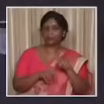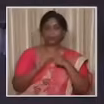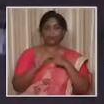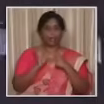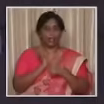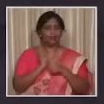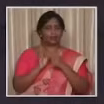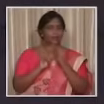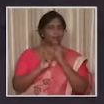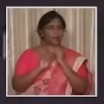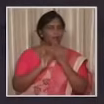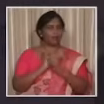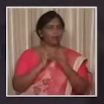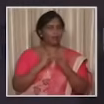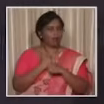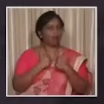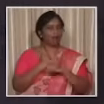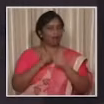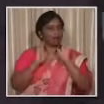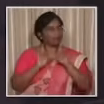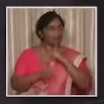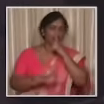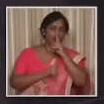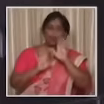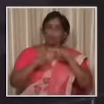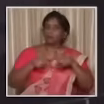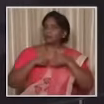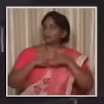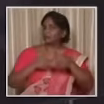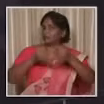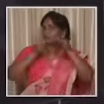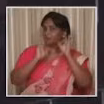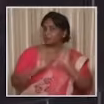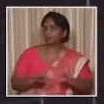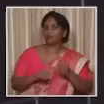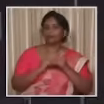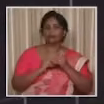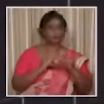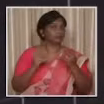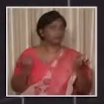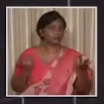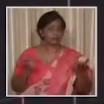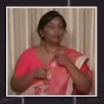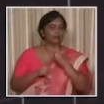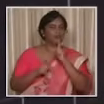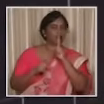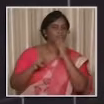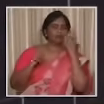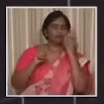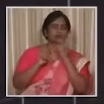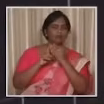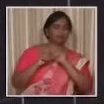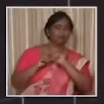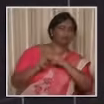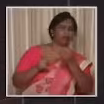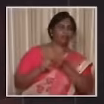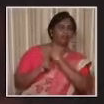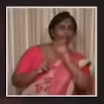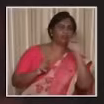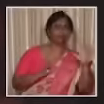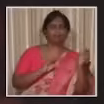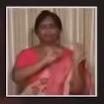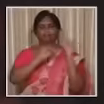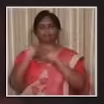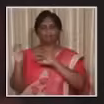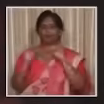අනපනත් සකස් කරනවායි කියලා කිව්වත් අද වෙනතෙක් ඒක පැහැදිලිව ක්‍රියාත්මක වෙලා නැහැ ඒක එක පැත්තකින් තව පැත්තකට වීසි කර කර ඉන්න